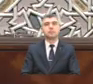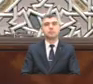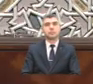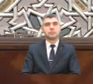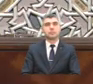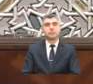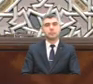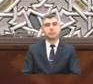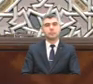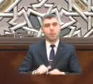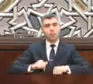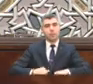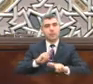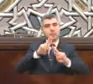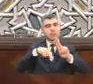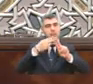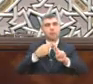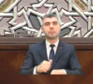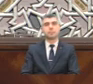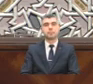تفضلوا سيد الوزير.